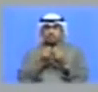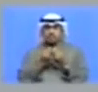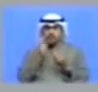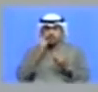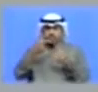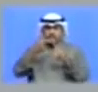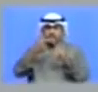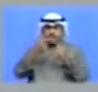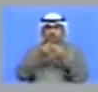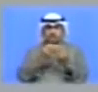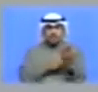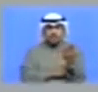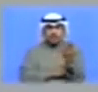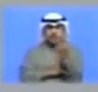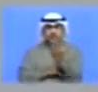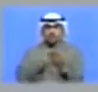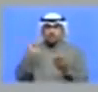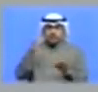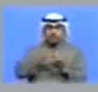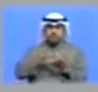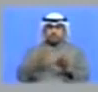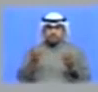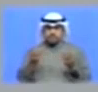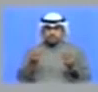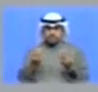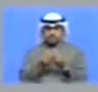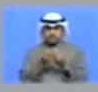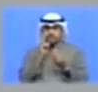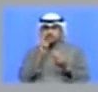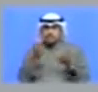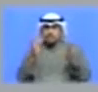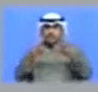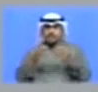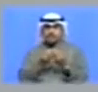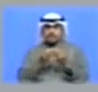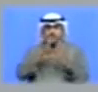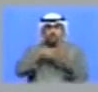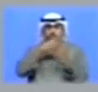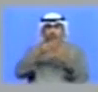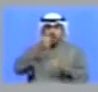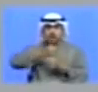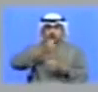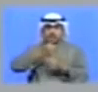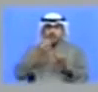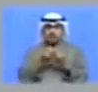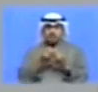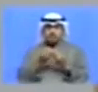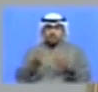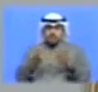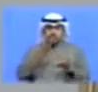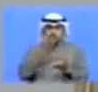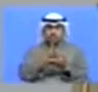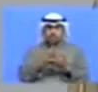أيضا تقارير ديوان المحاسبة المدرجة على جدول الأعمال، ومن ثم سنستكمل